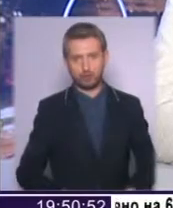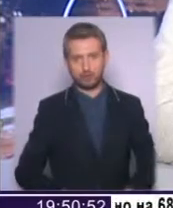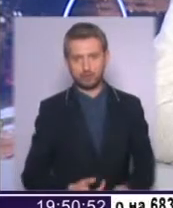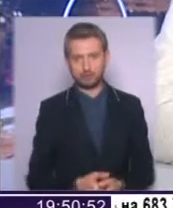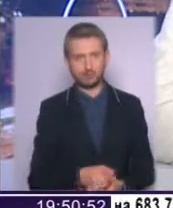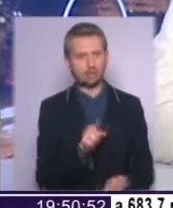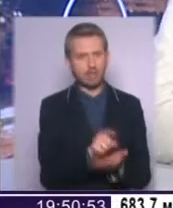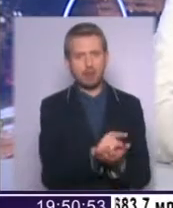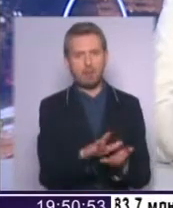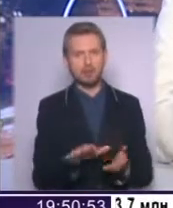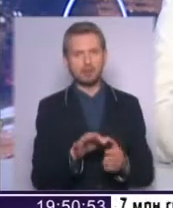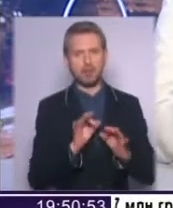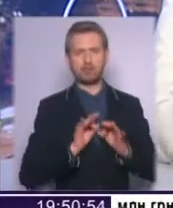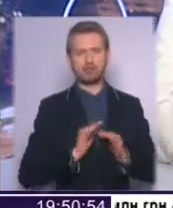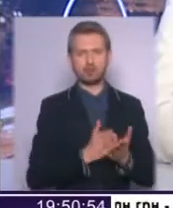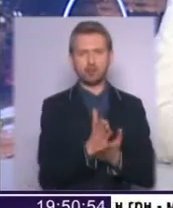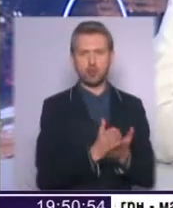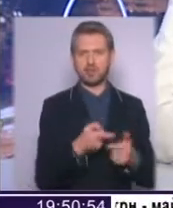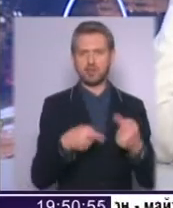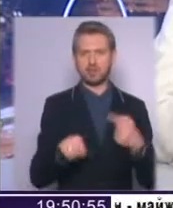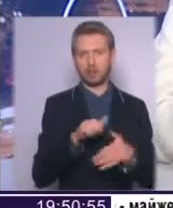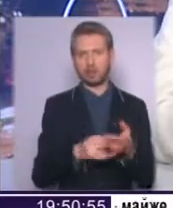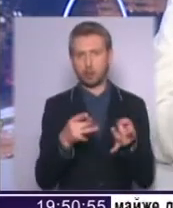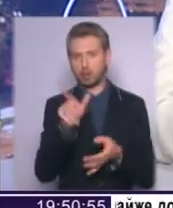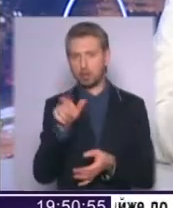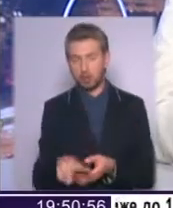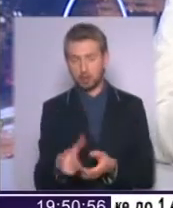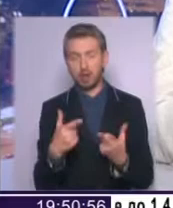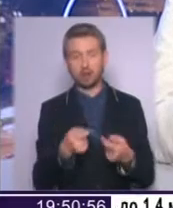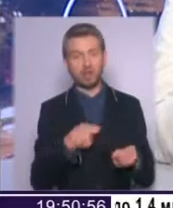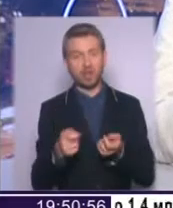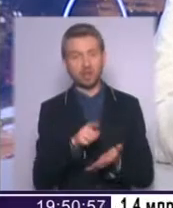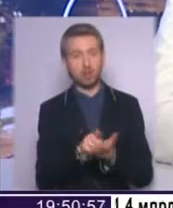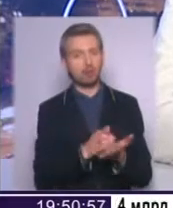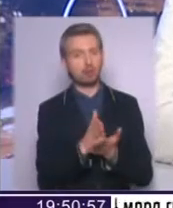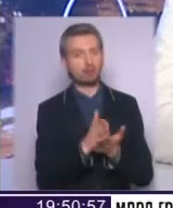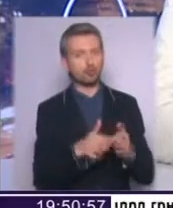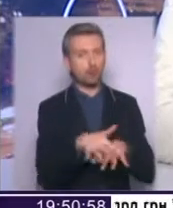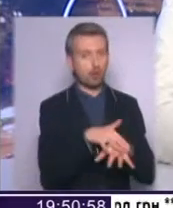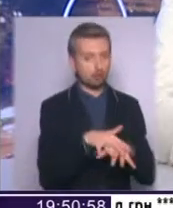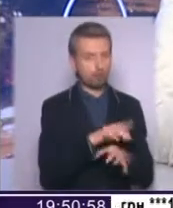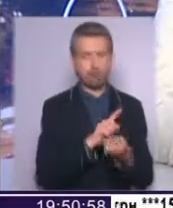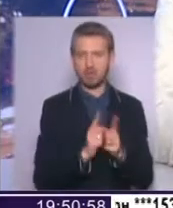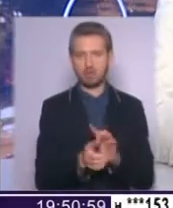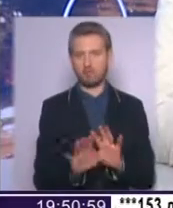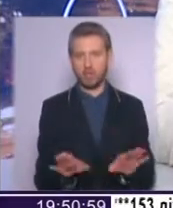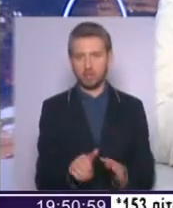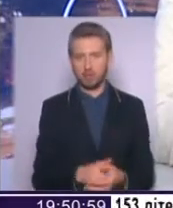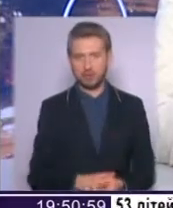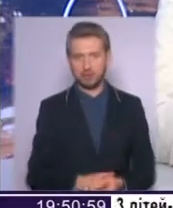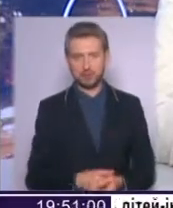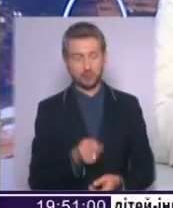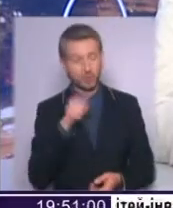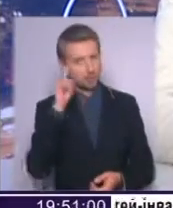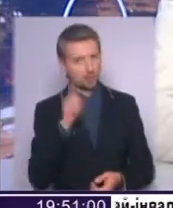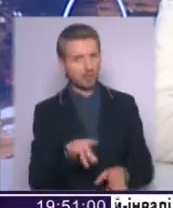Не повинні чиновник відрізнятися від простої людини. Де влада повинна служити народу, а не навпаки. Тому, знаєте,